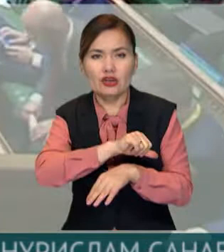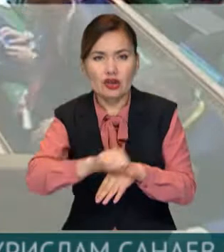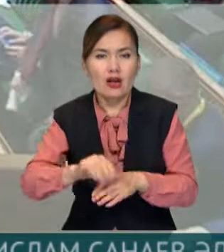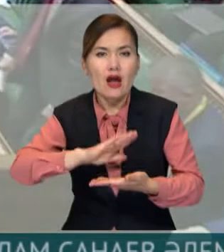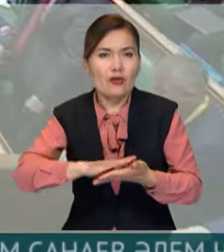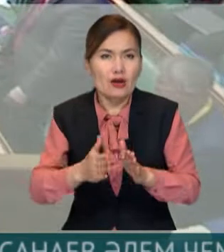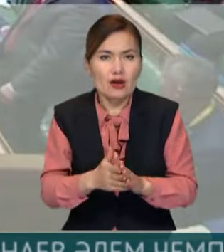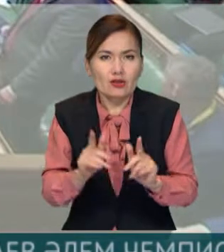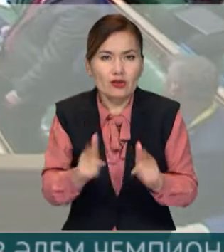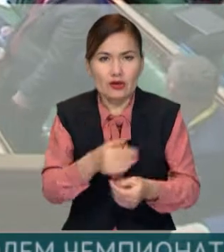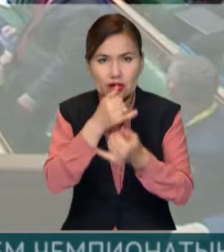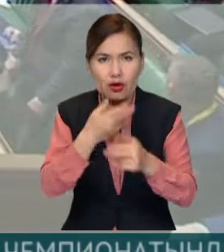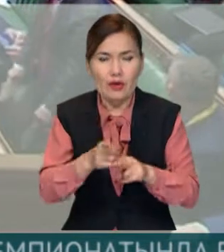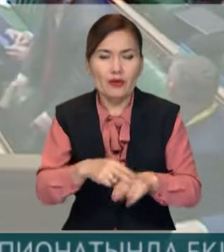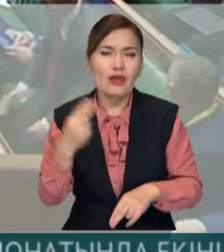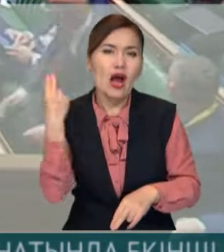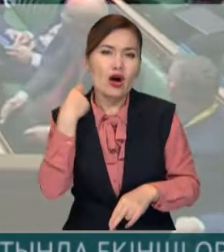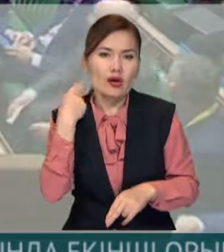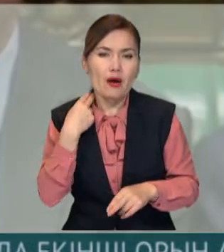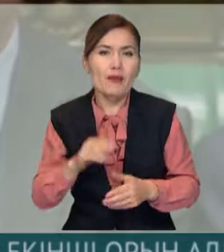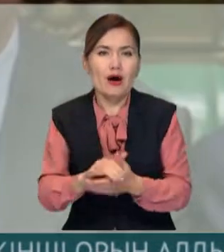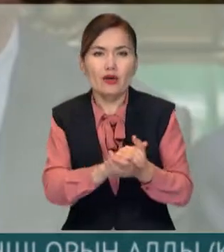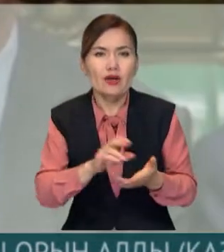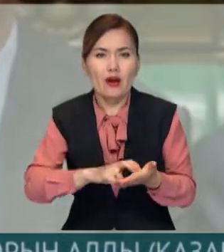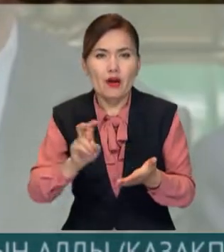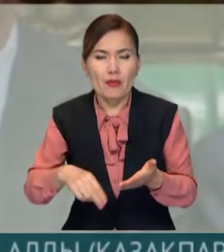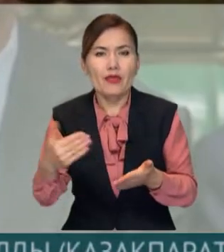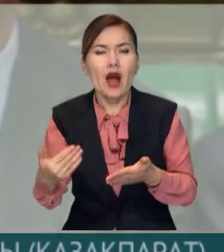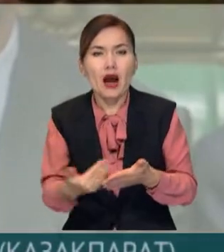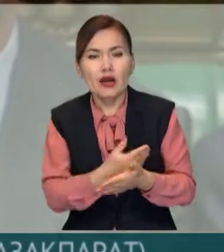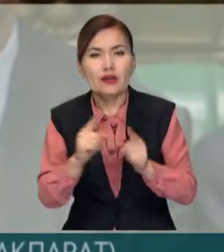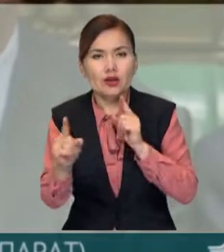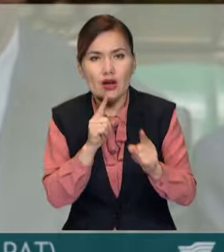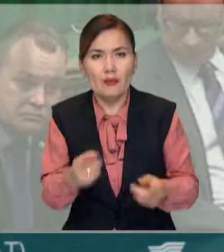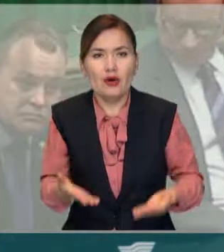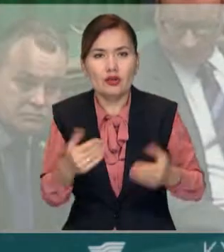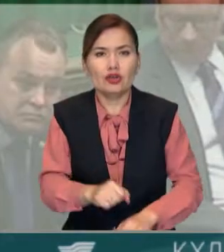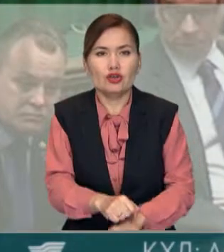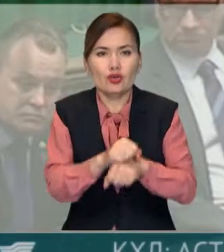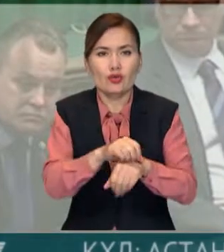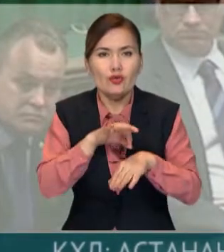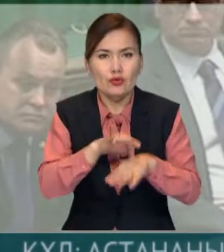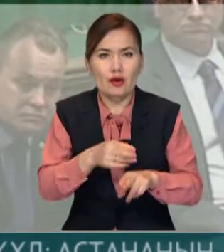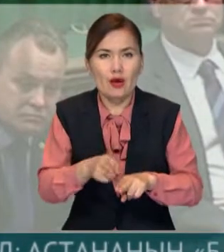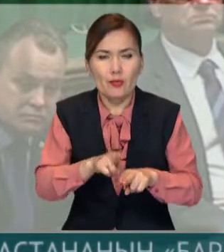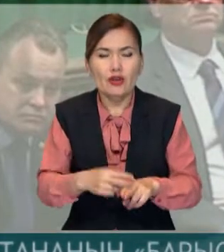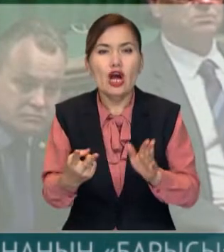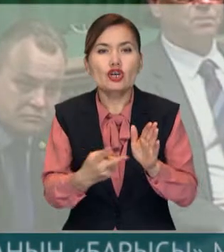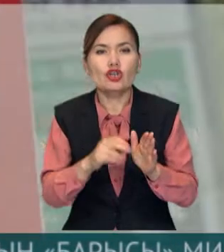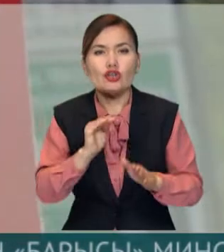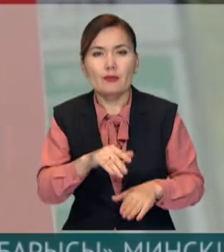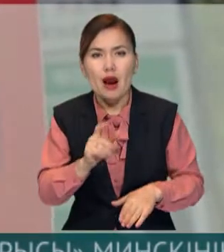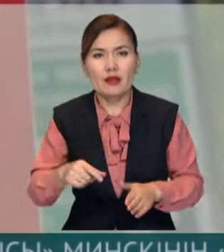отыр. Бірер күн бұрын Лондонда одақтан шығу туралы қайта референдум өткізуді талап еткен шеру өткен еді. Бейбіт шараға 700